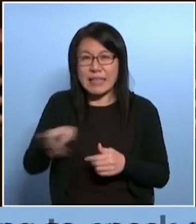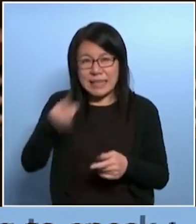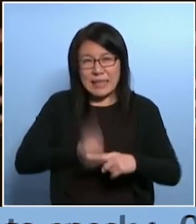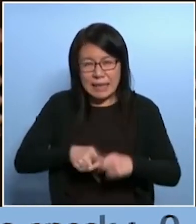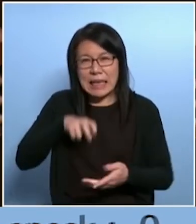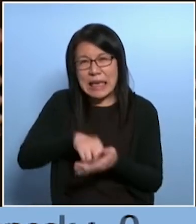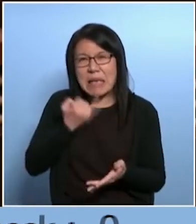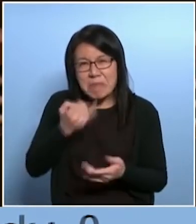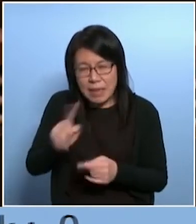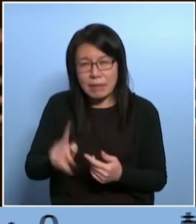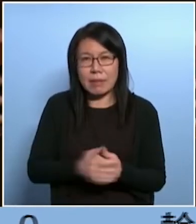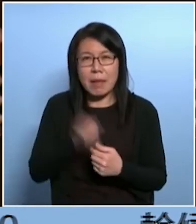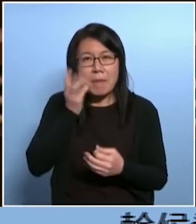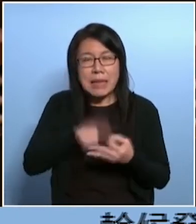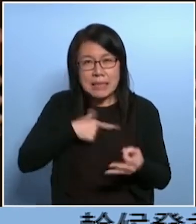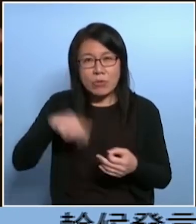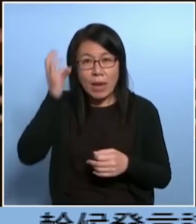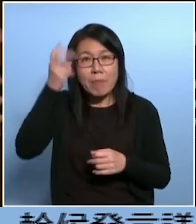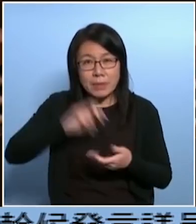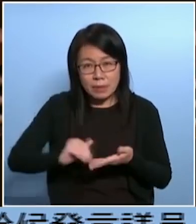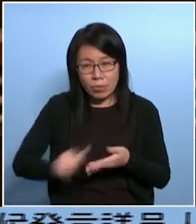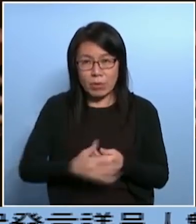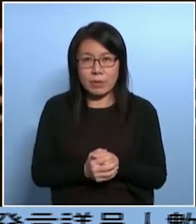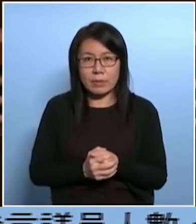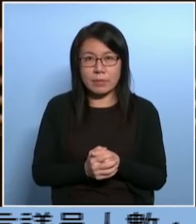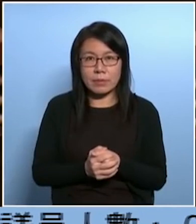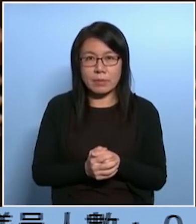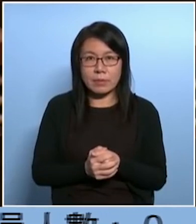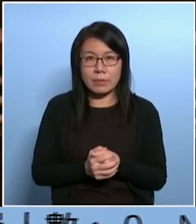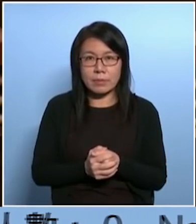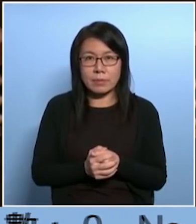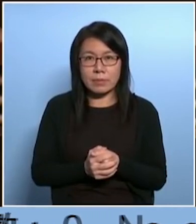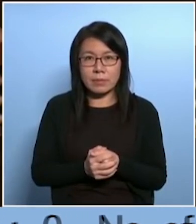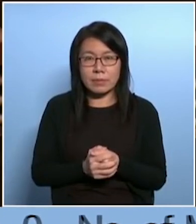啊！麥美娟議員，想清楚啦。